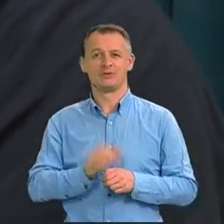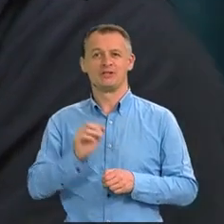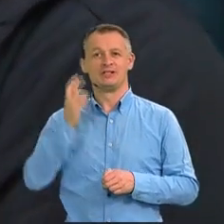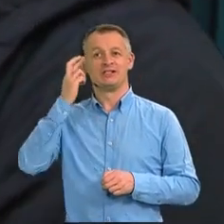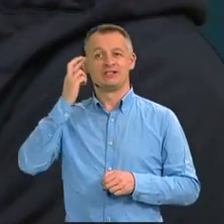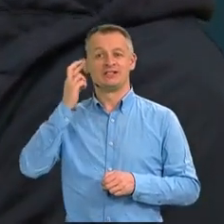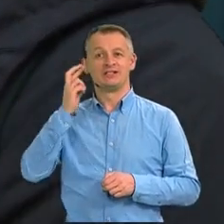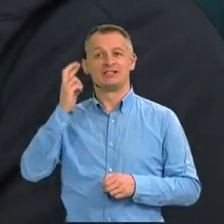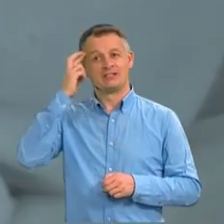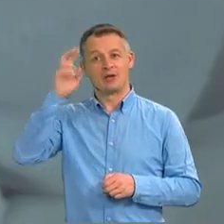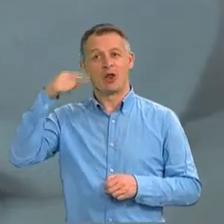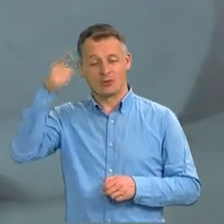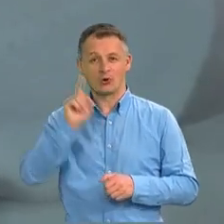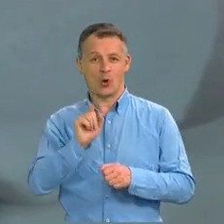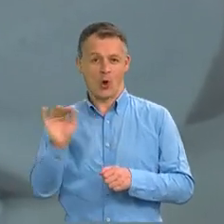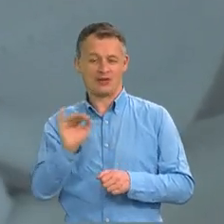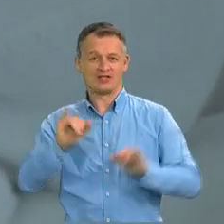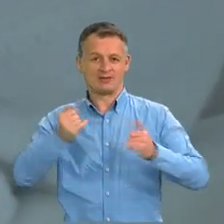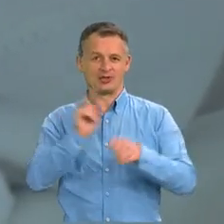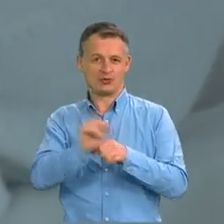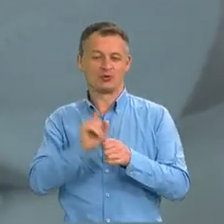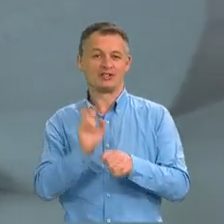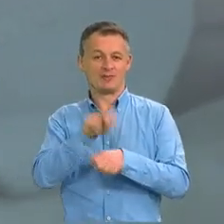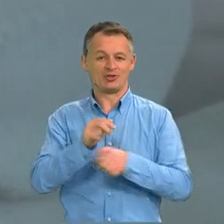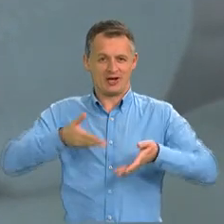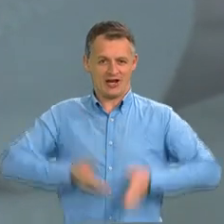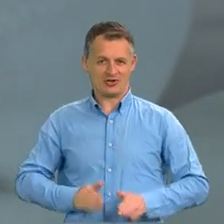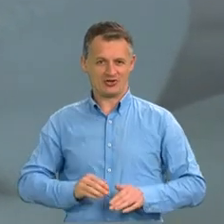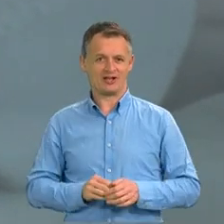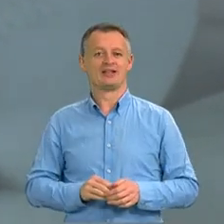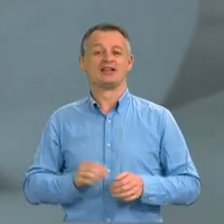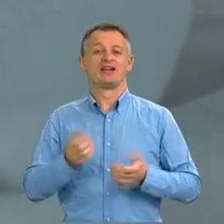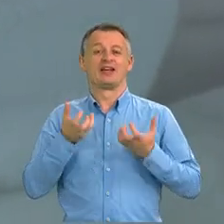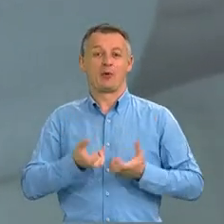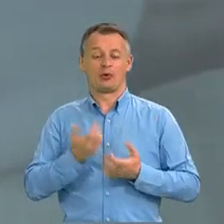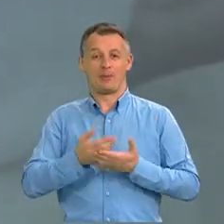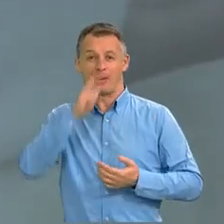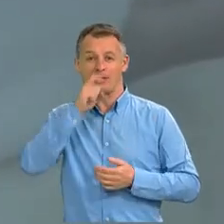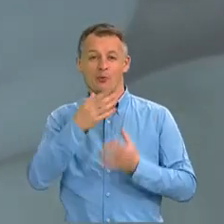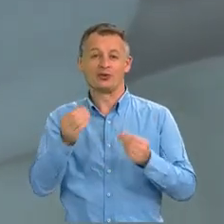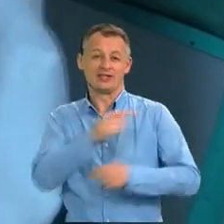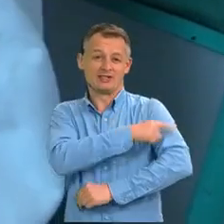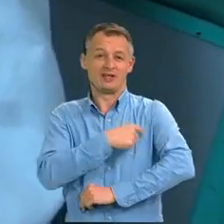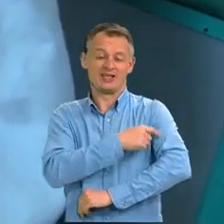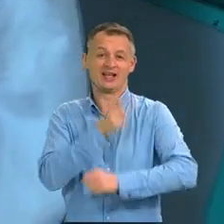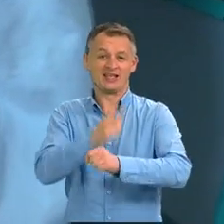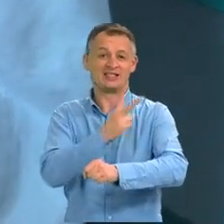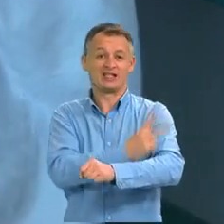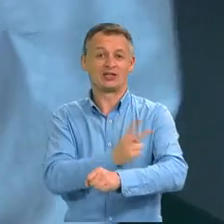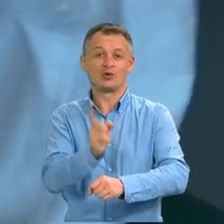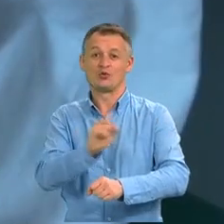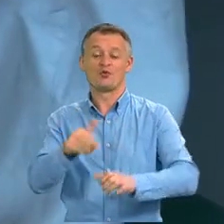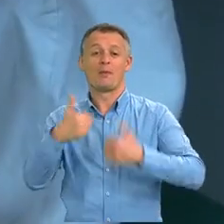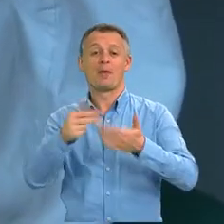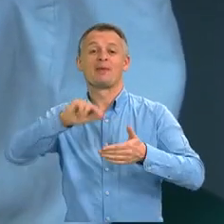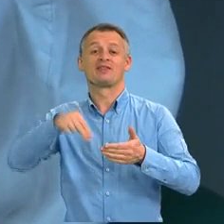întâmple și lucrul acesta. Să participe la naștere este dificil pentru bărbați și pentru că majoritatea spitalelor de stat nu permit asta.